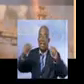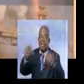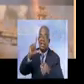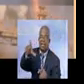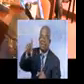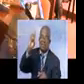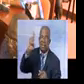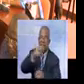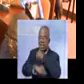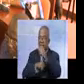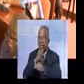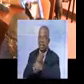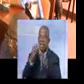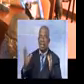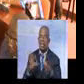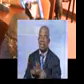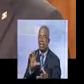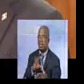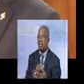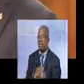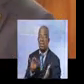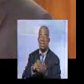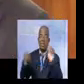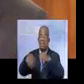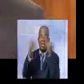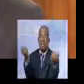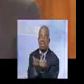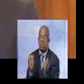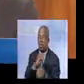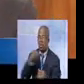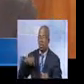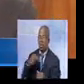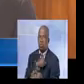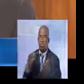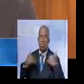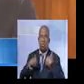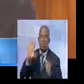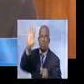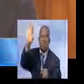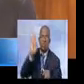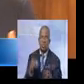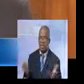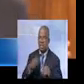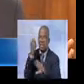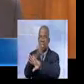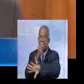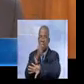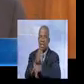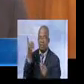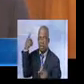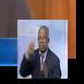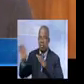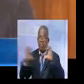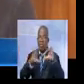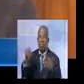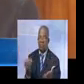l'AfricaTIP. Le choix d'Abidjan pour abriter la présente session, loin d'être un